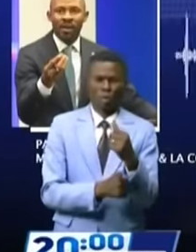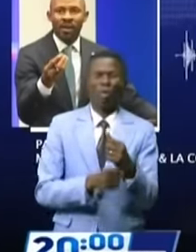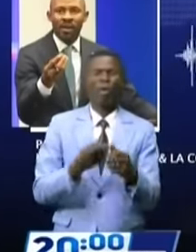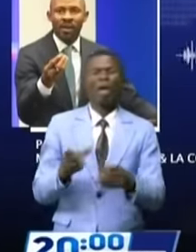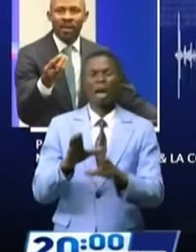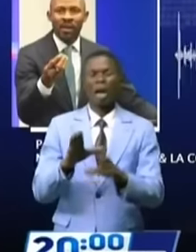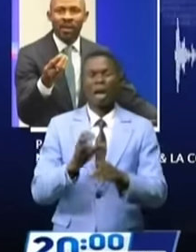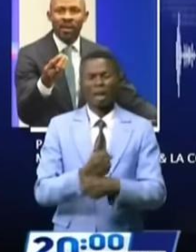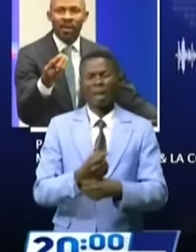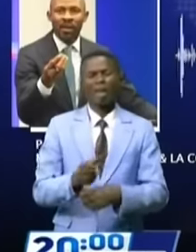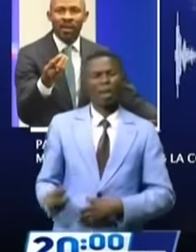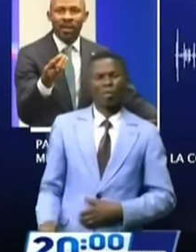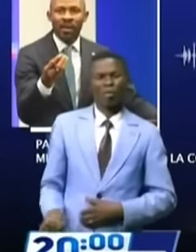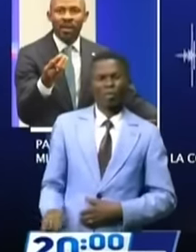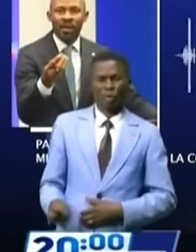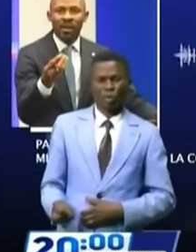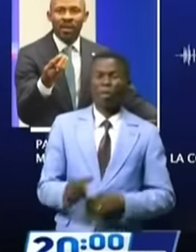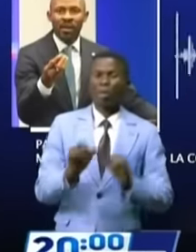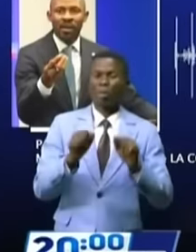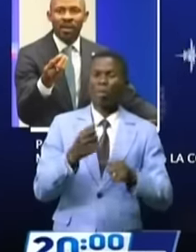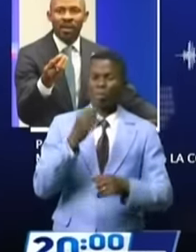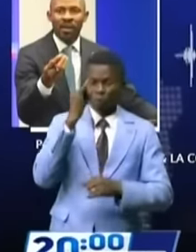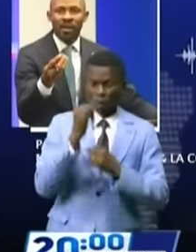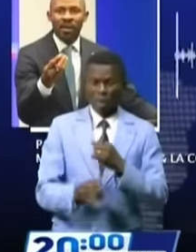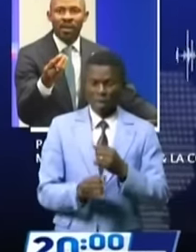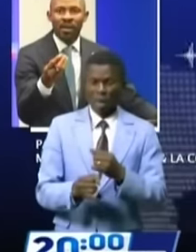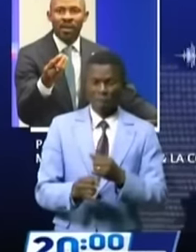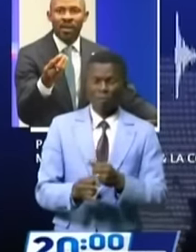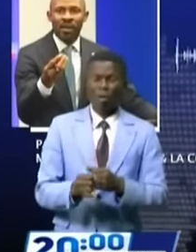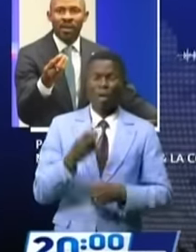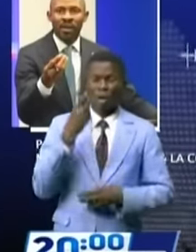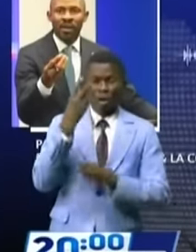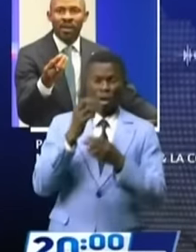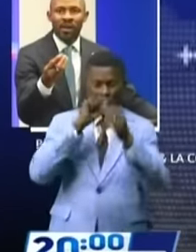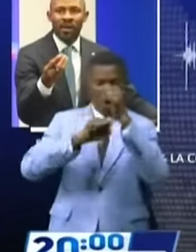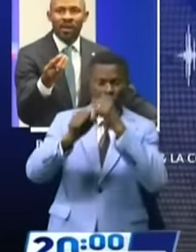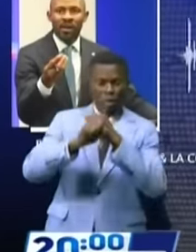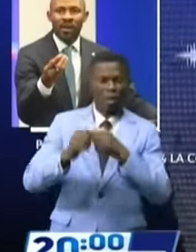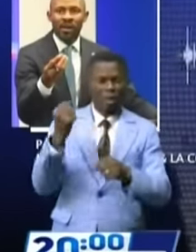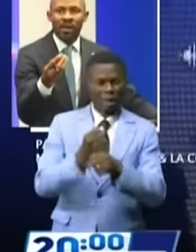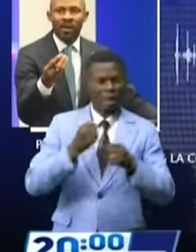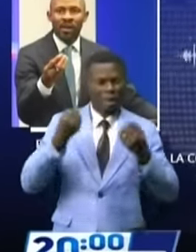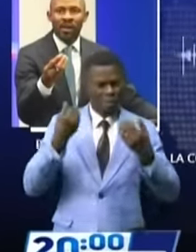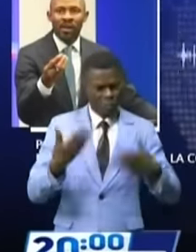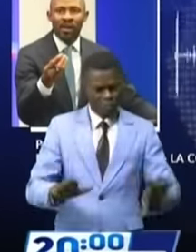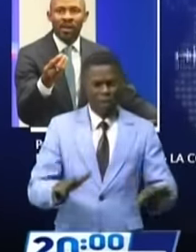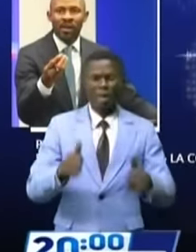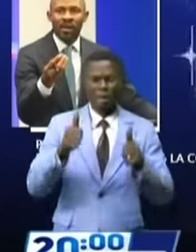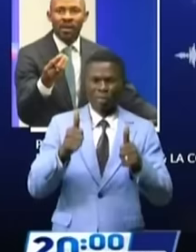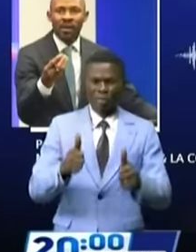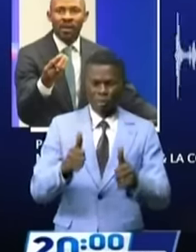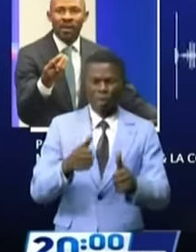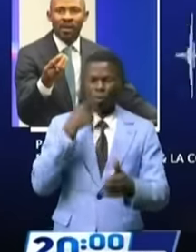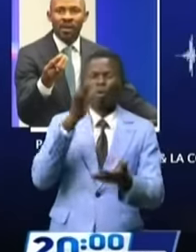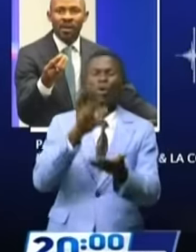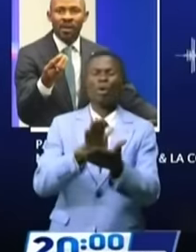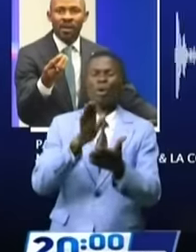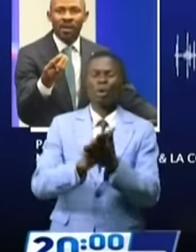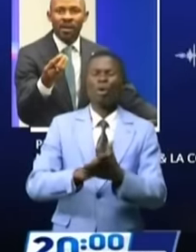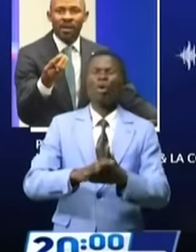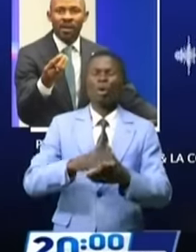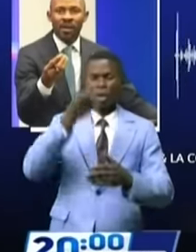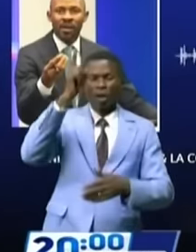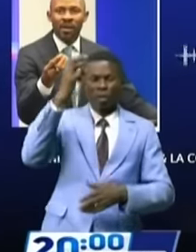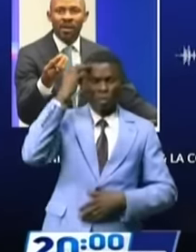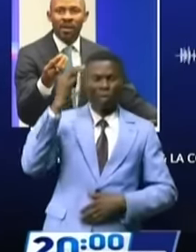corruption. En tout cas, nous pouvons dire au terme de ces séjours que la mission a été bien accomplie et ici, il faut rendre des hommages mérités au